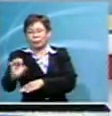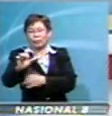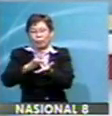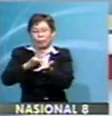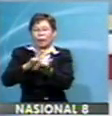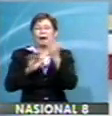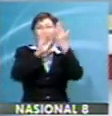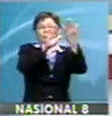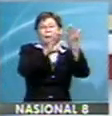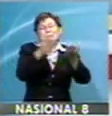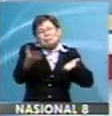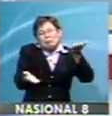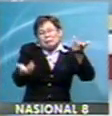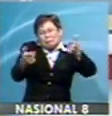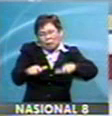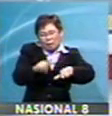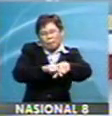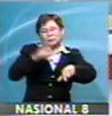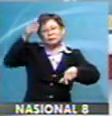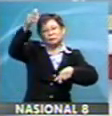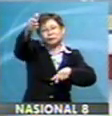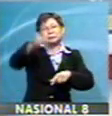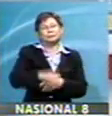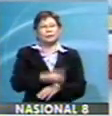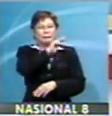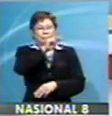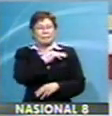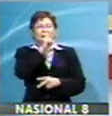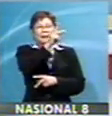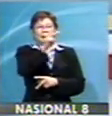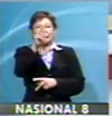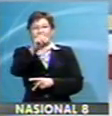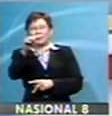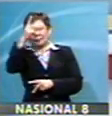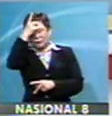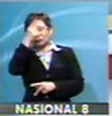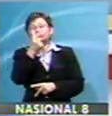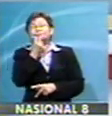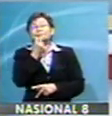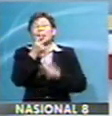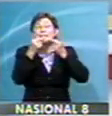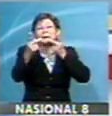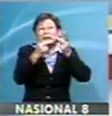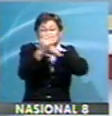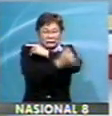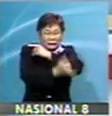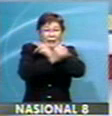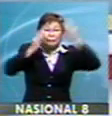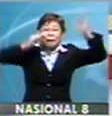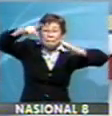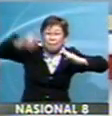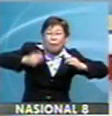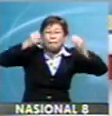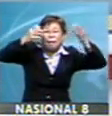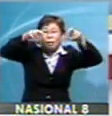dalam menghadapi sebarang kemungkinan pada masa akan datang menteri komunikasi dan multimedia Datuk Seri Ahmad shabri Chik berkata negara juga memerlukan